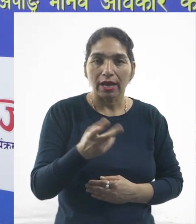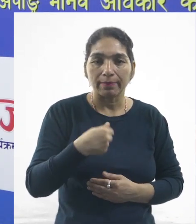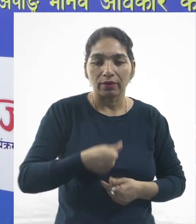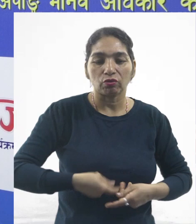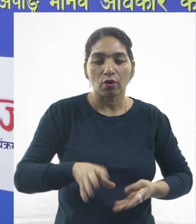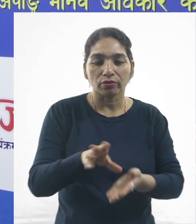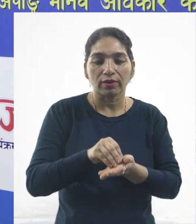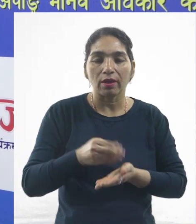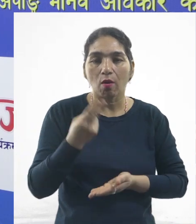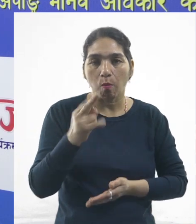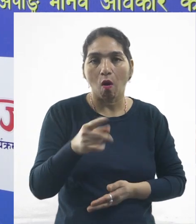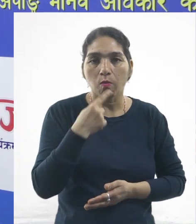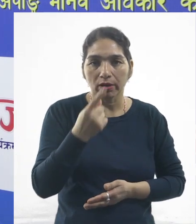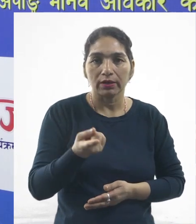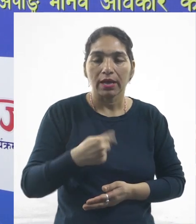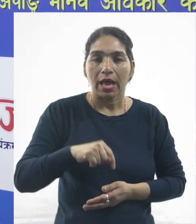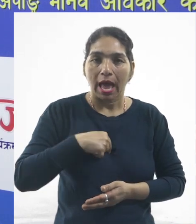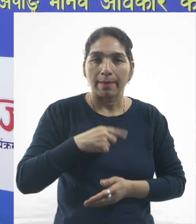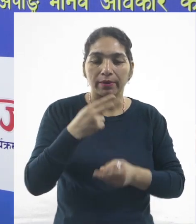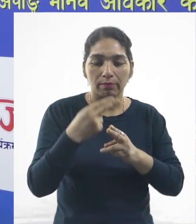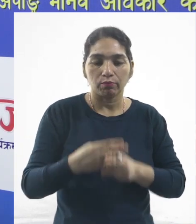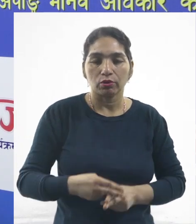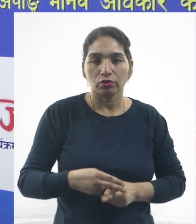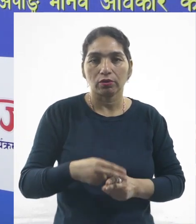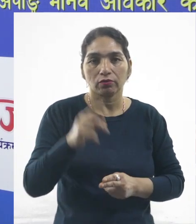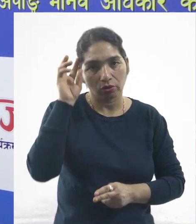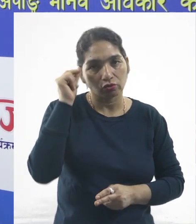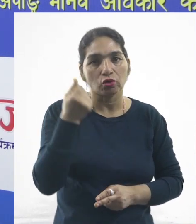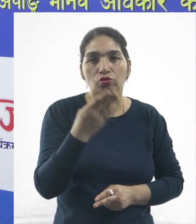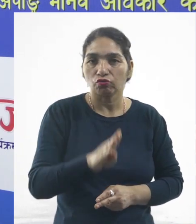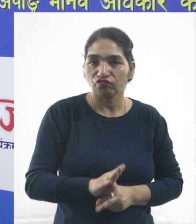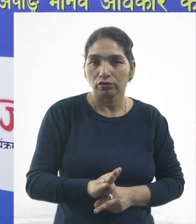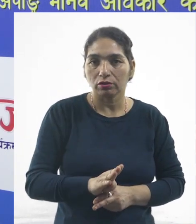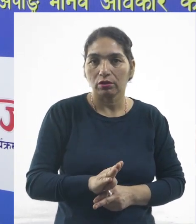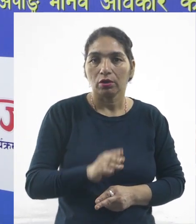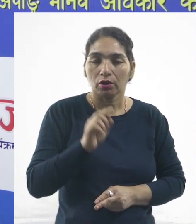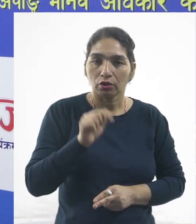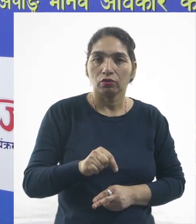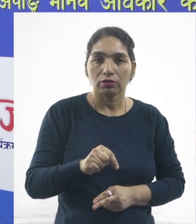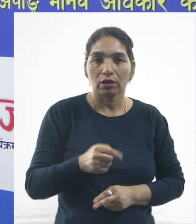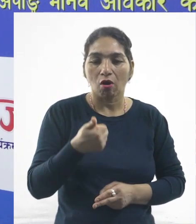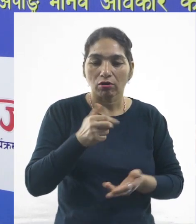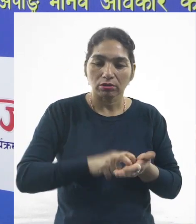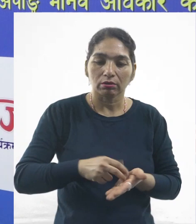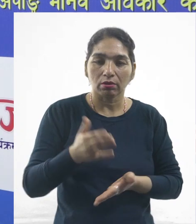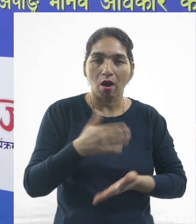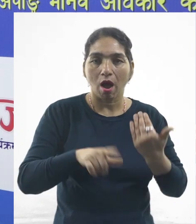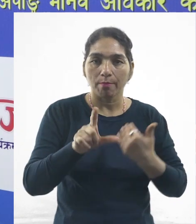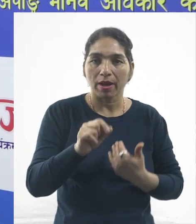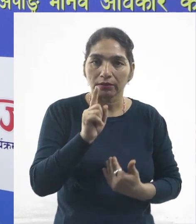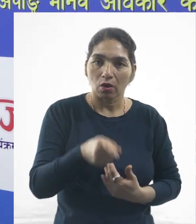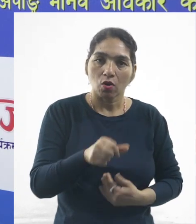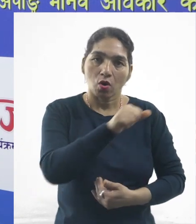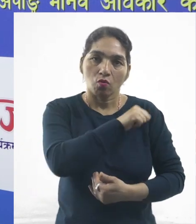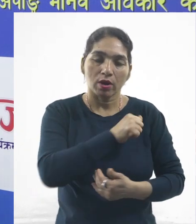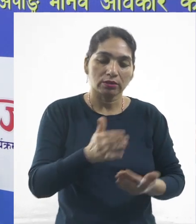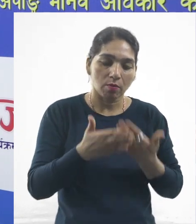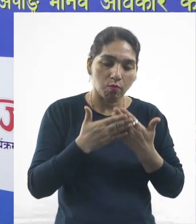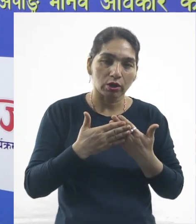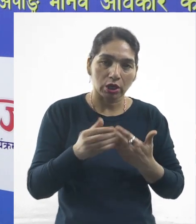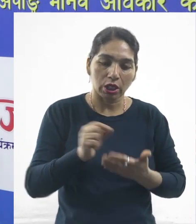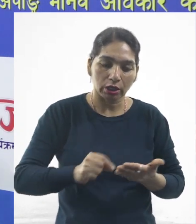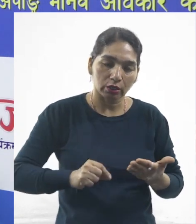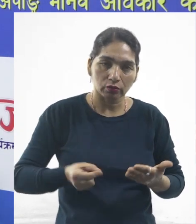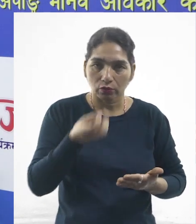तथ्याङ्क भयो भने चाहिँ हामीले बजेट सुचाउँदा पनि त्यसलाई सजिलो हुन्छ होइन यो चाहिँ एकदम अशक्तै अपाङ्गहरू हो उहाँ चाहिँ पढि लेखेको छ उहाँले